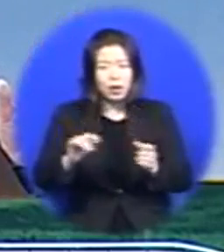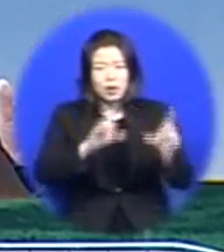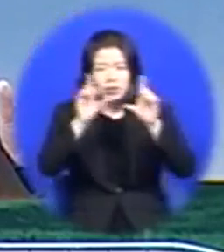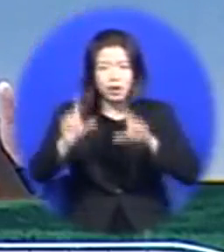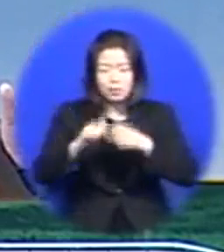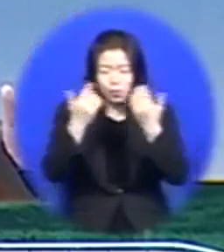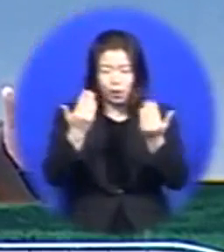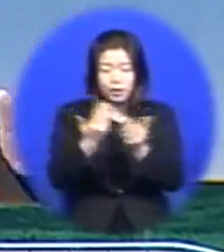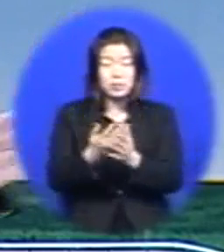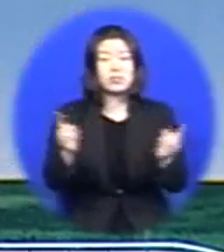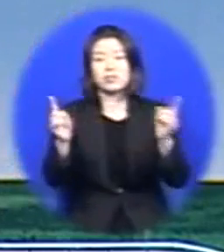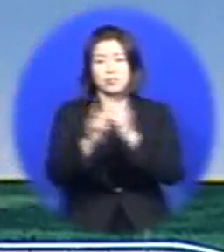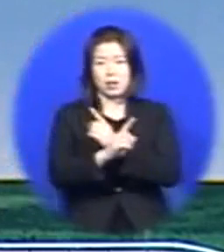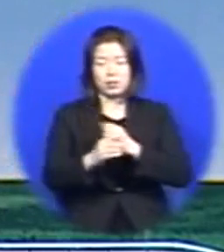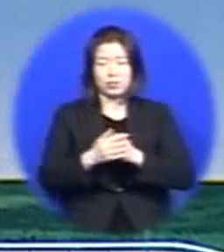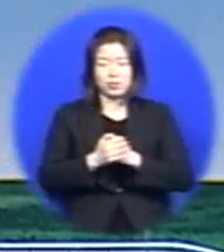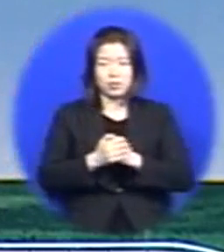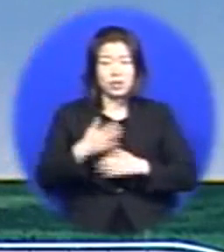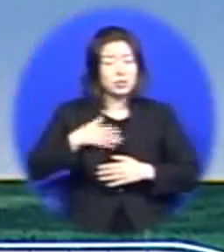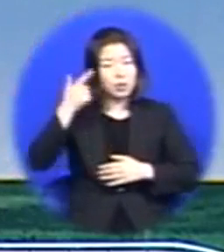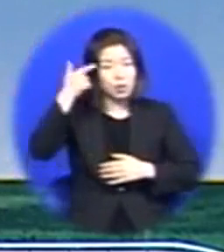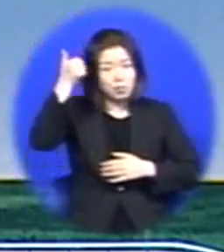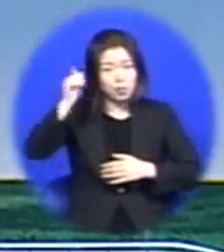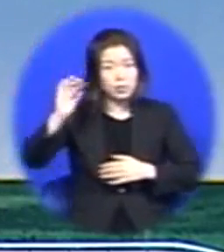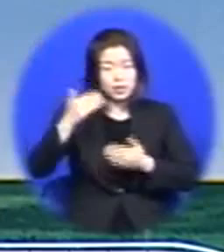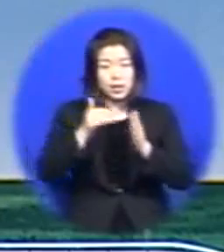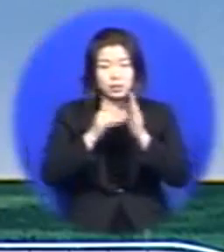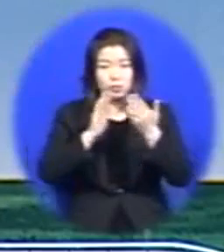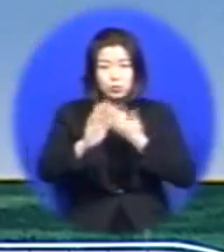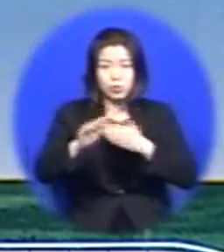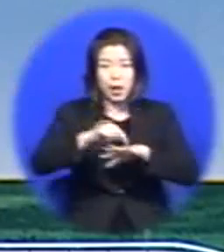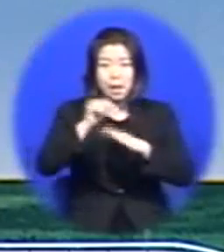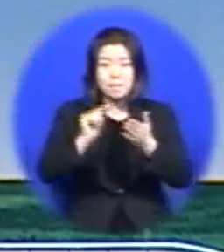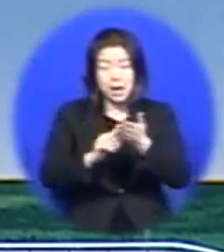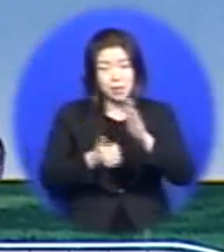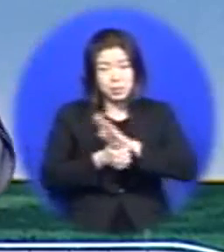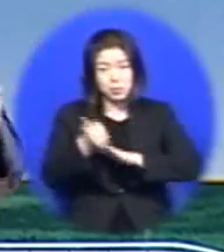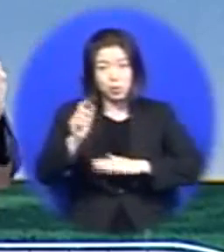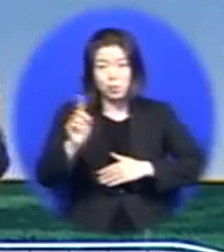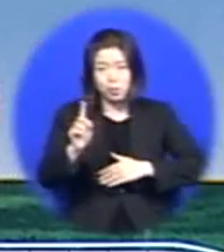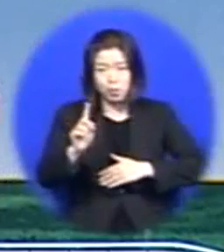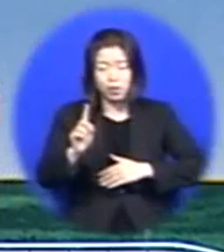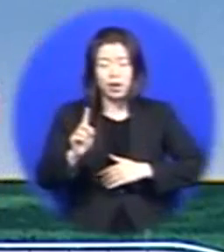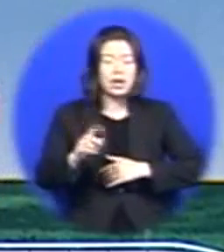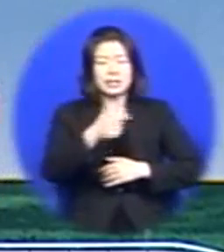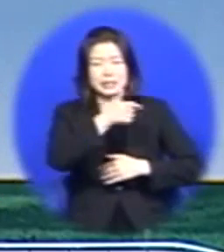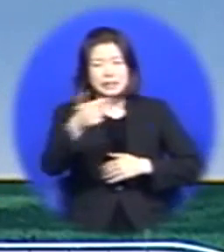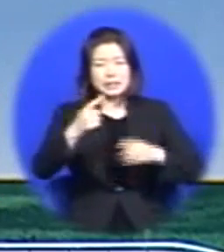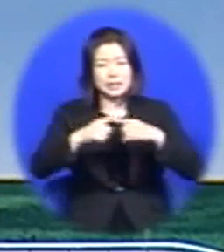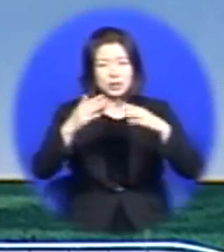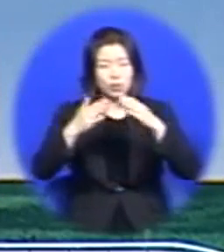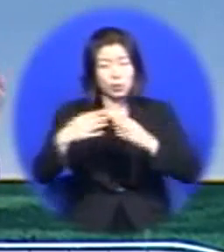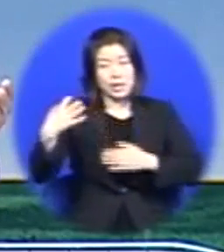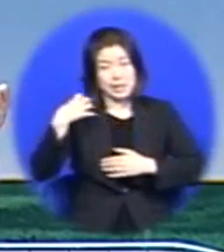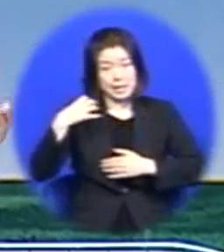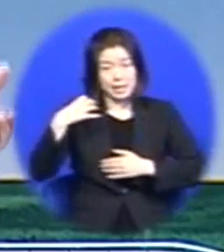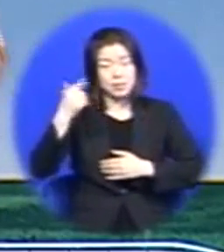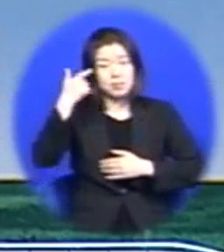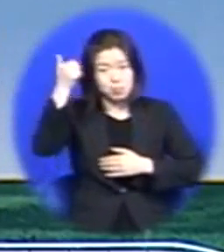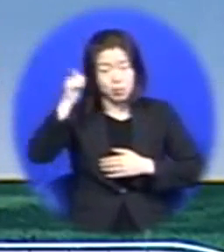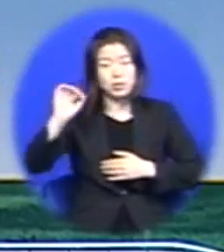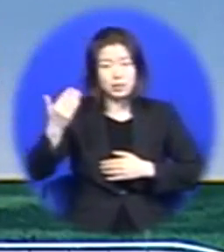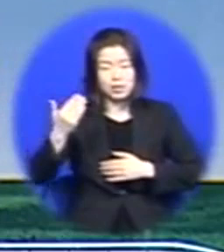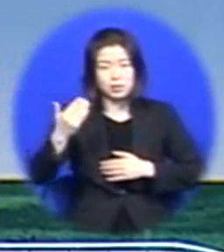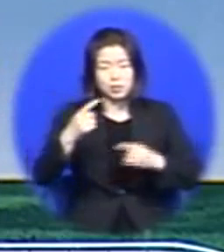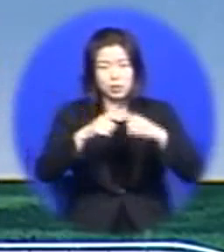달라져 버렸어요. 저는 목사가 되고 난 다음에 마음의 소원이 어떻든지 큰 교회에 담임 목사가 되어서